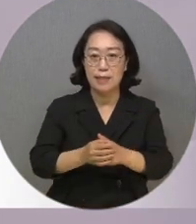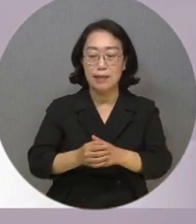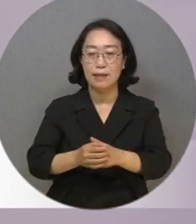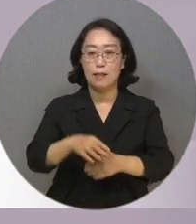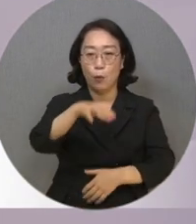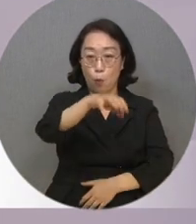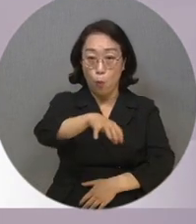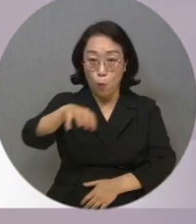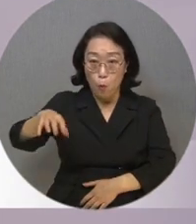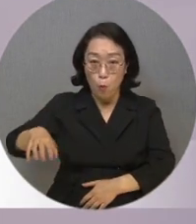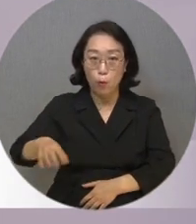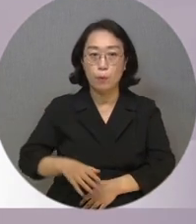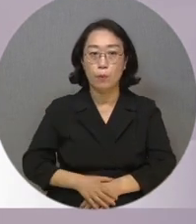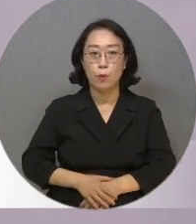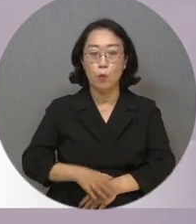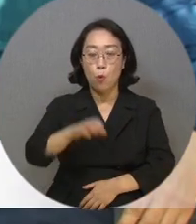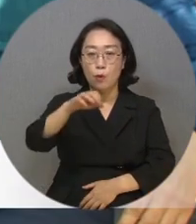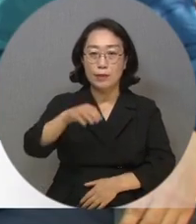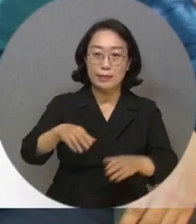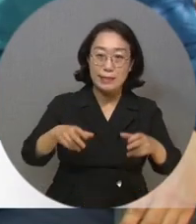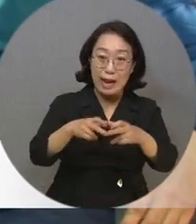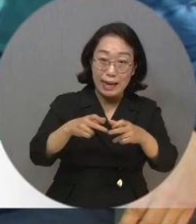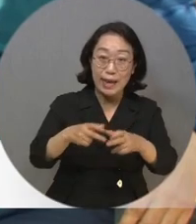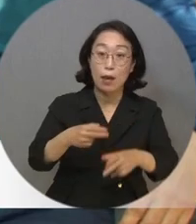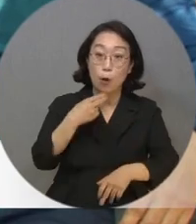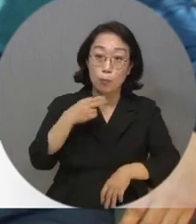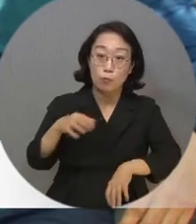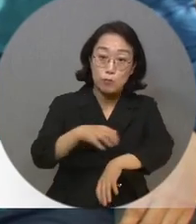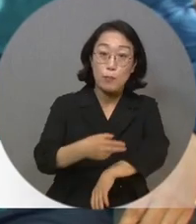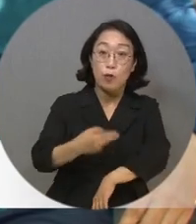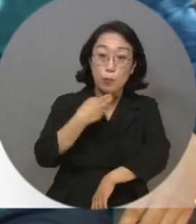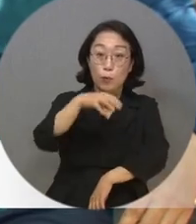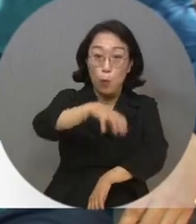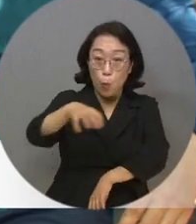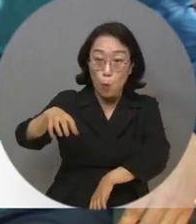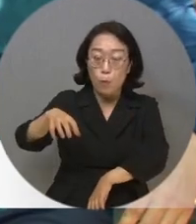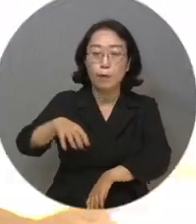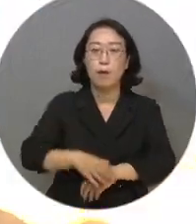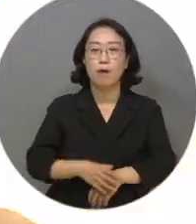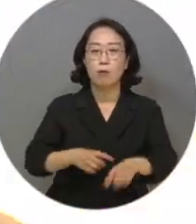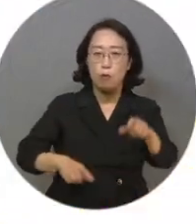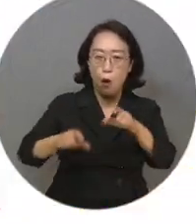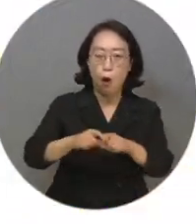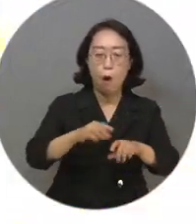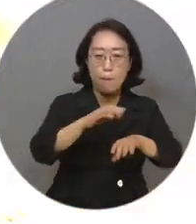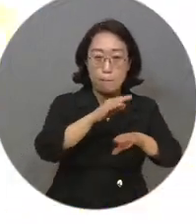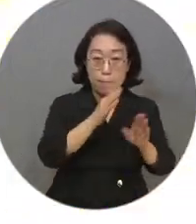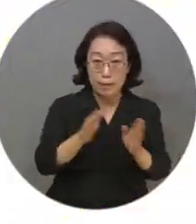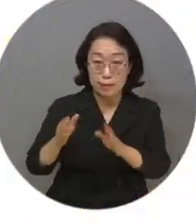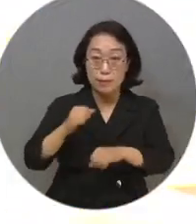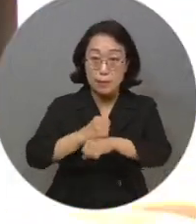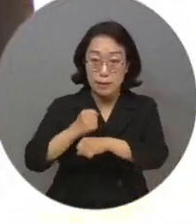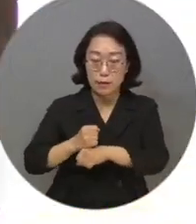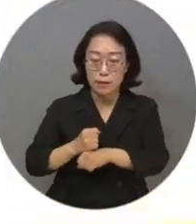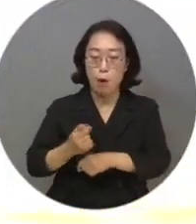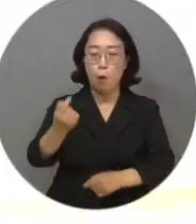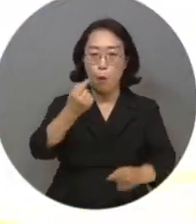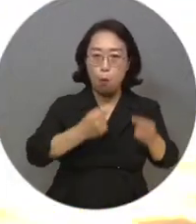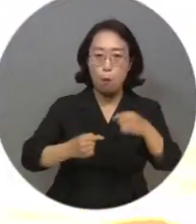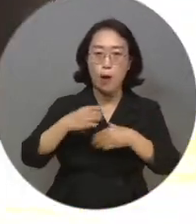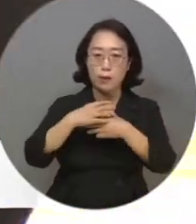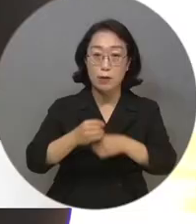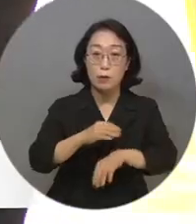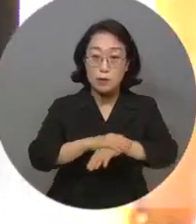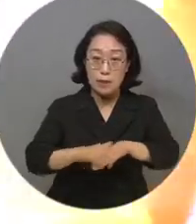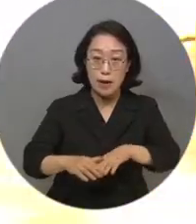편백향길, 대사막도 무장의 길 등 맨발길과 무장의 길을 추가로 조성해 시민들이 편리하게 접근할 수 있는 안전한